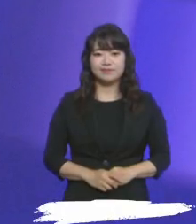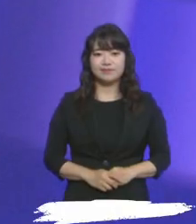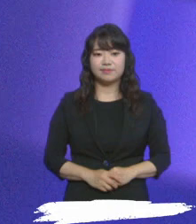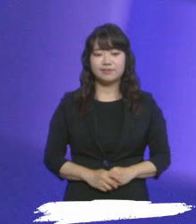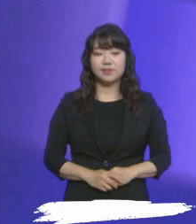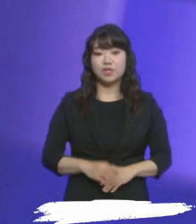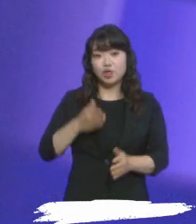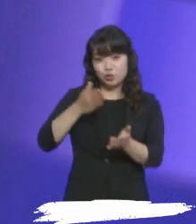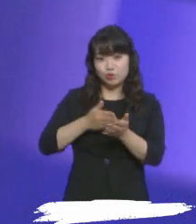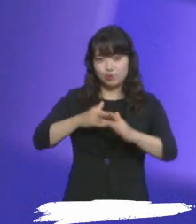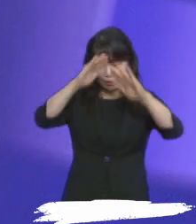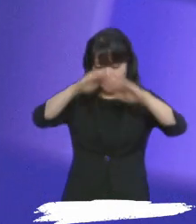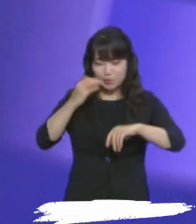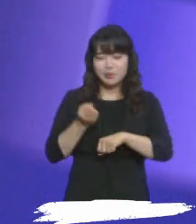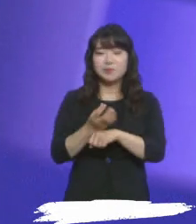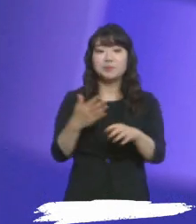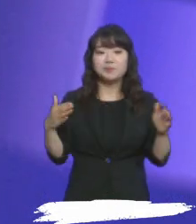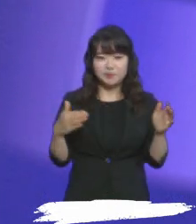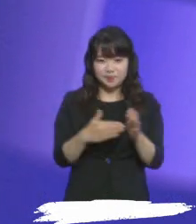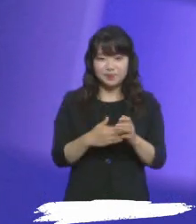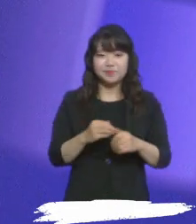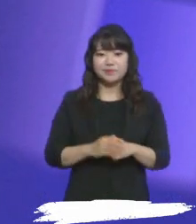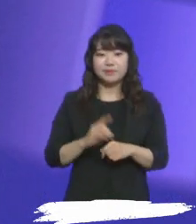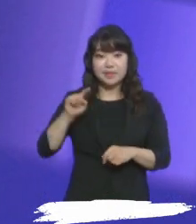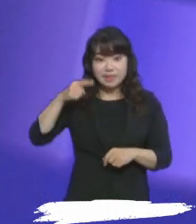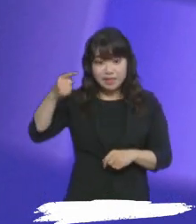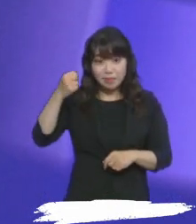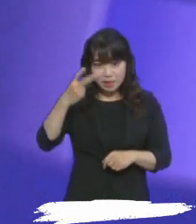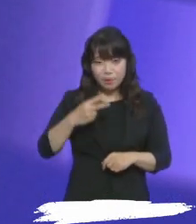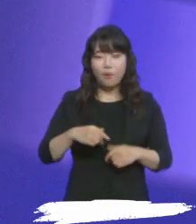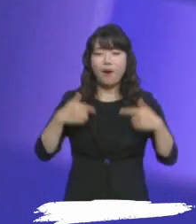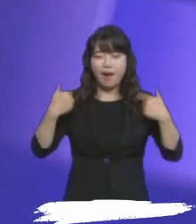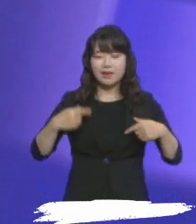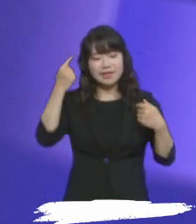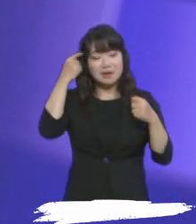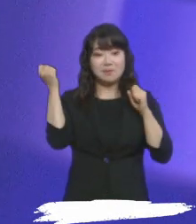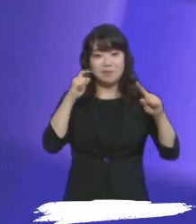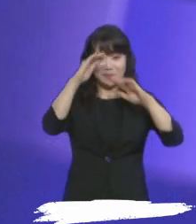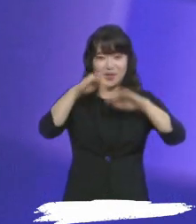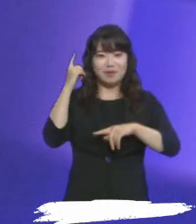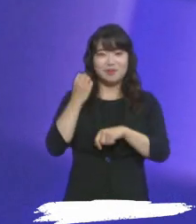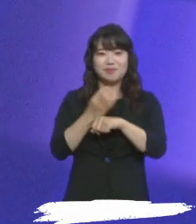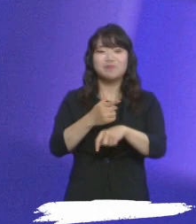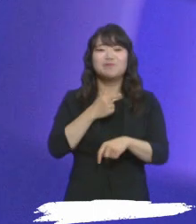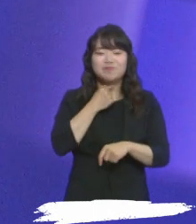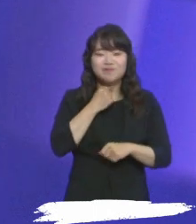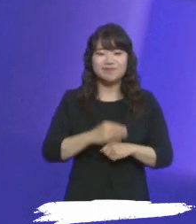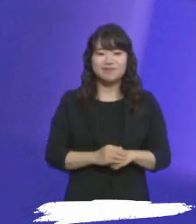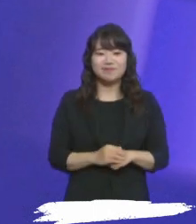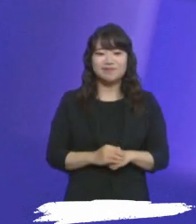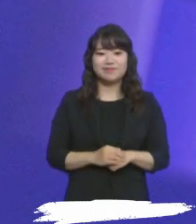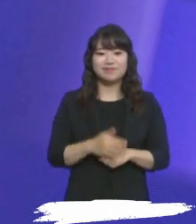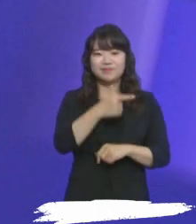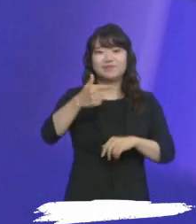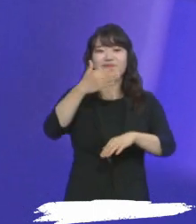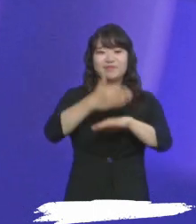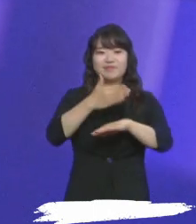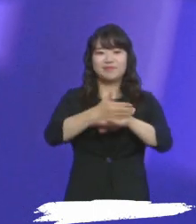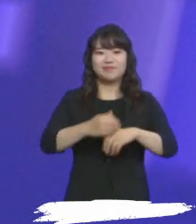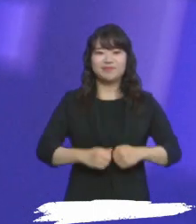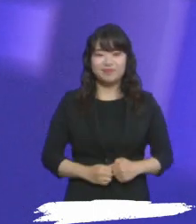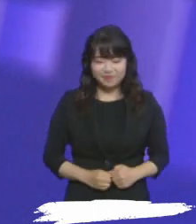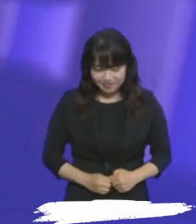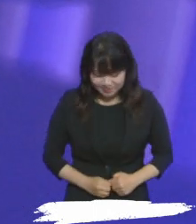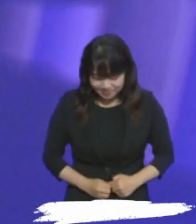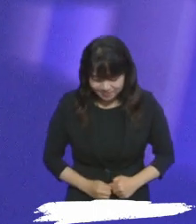BTV 뉴스가 준비한 소식은 여기까지입니다. 다음 시간에도 언제나 지역에 힘이 되는 소식으로 돌아오겠습니다. 시청해주신 여러분